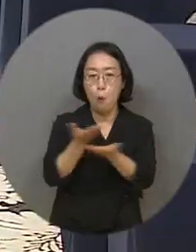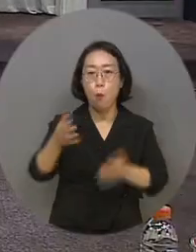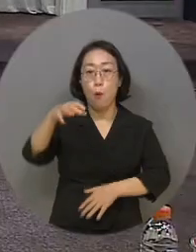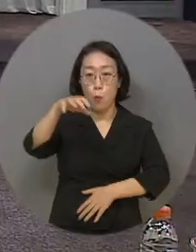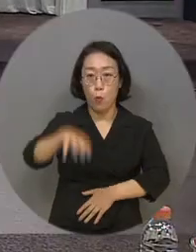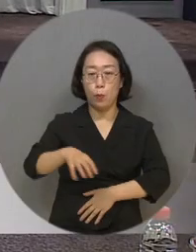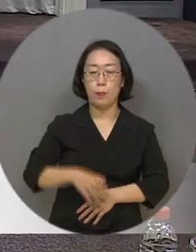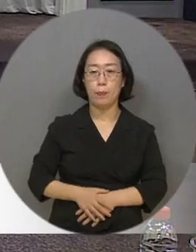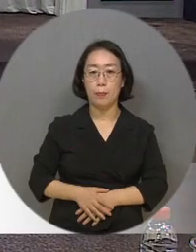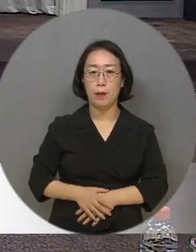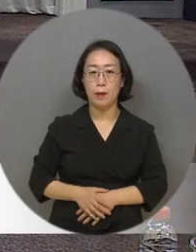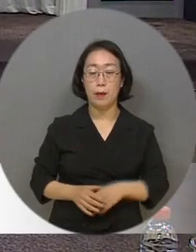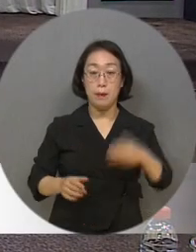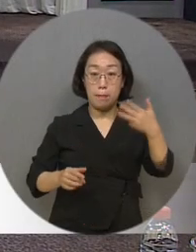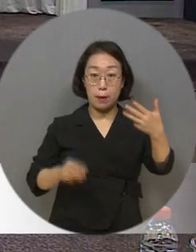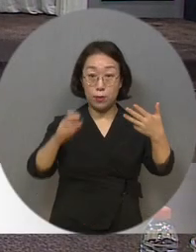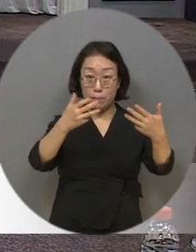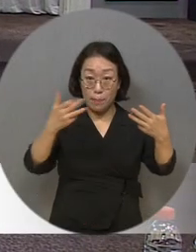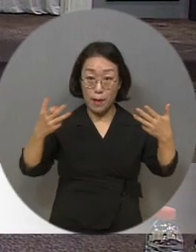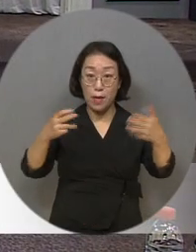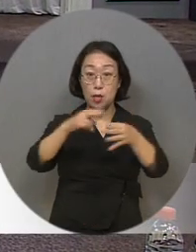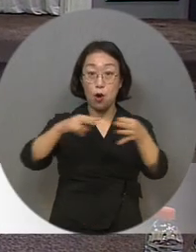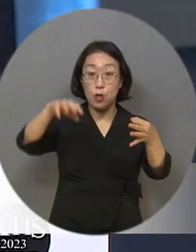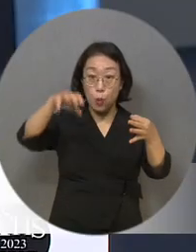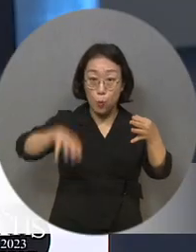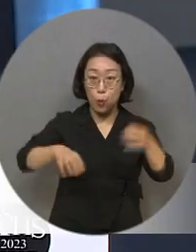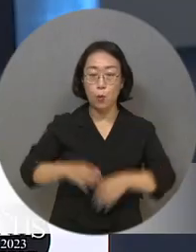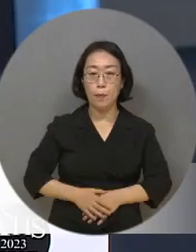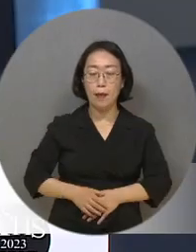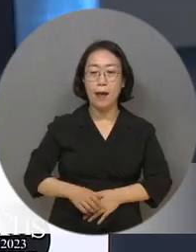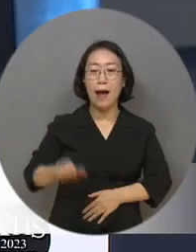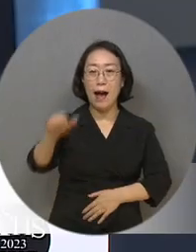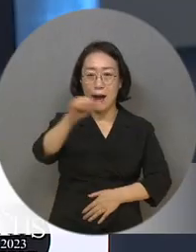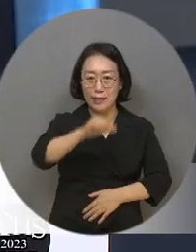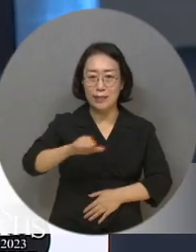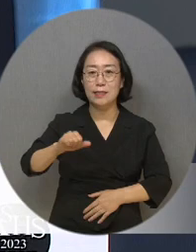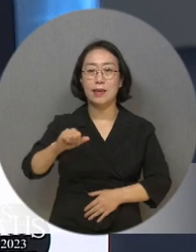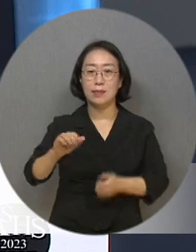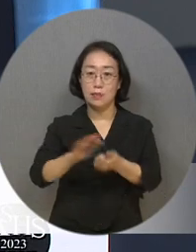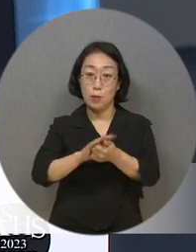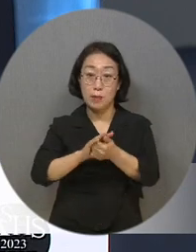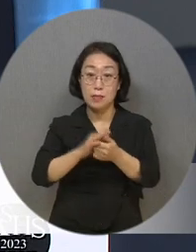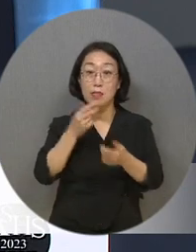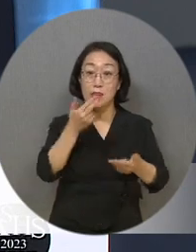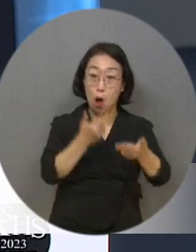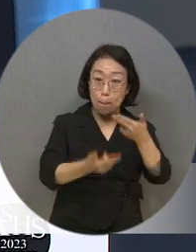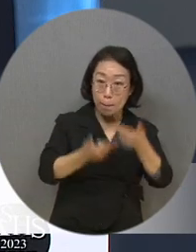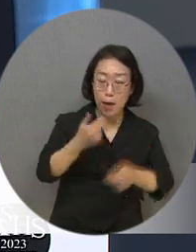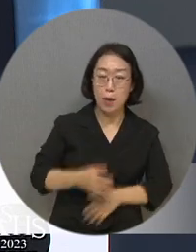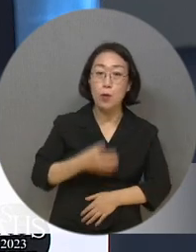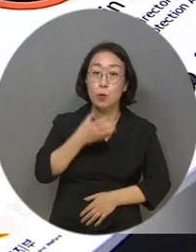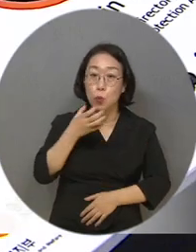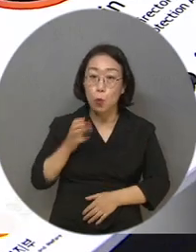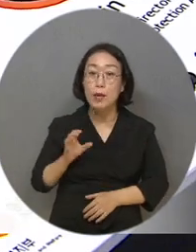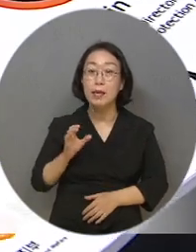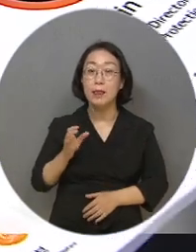마련됐습니다. 지난 18일 여의도 켄싱턴 호텔에서 아시아 휴먼서비스 학회와